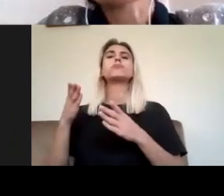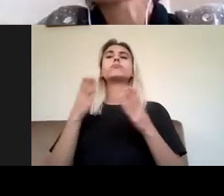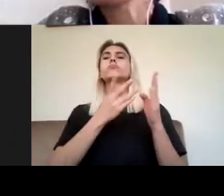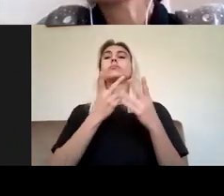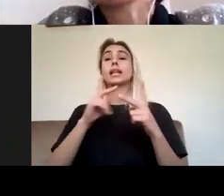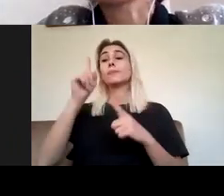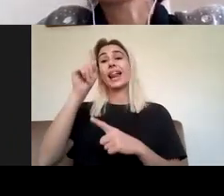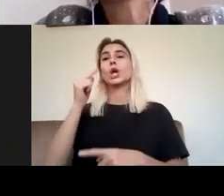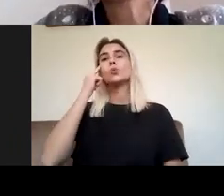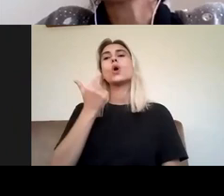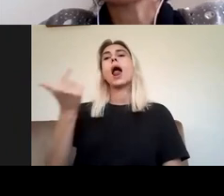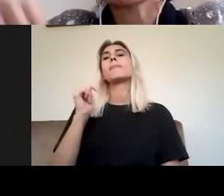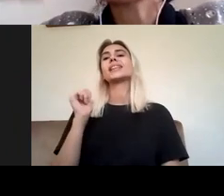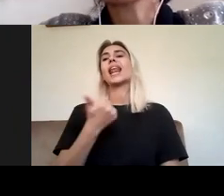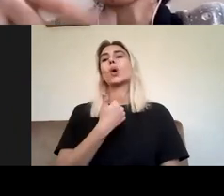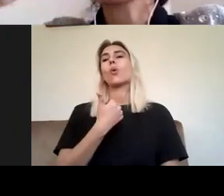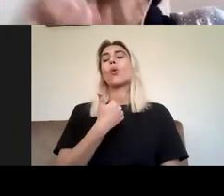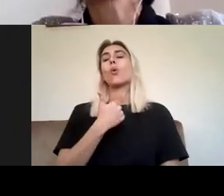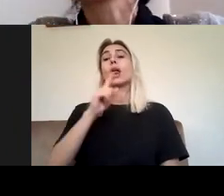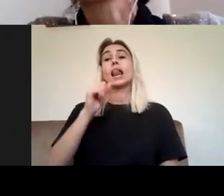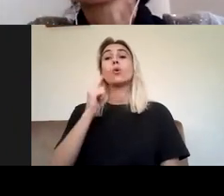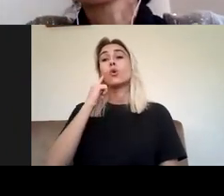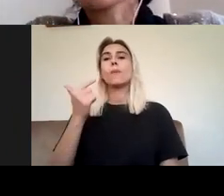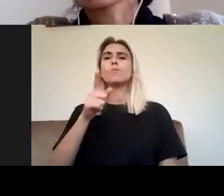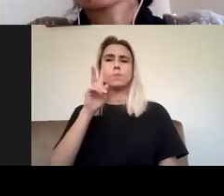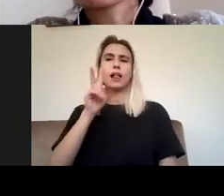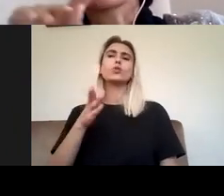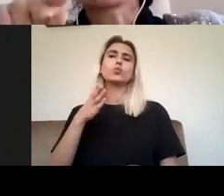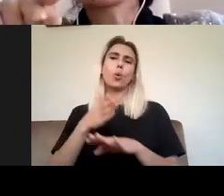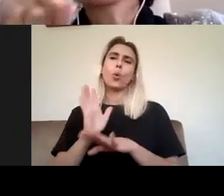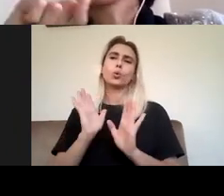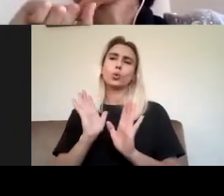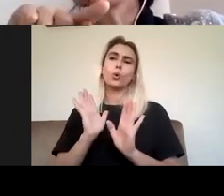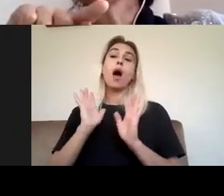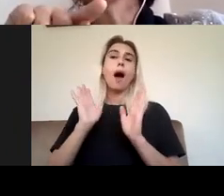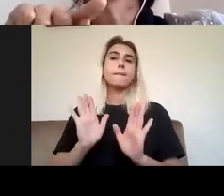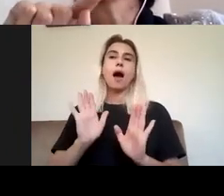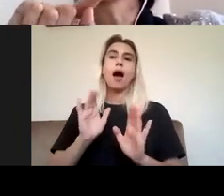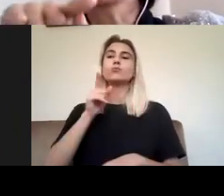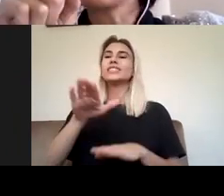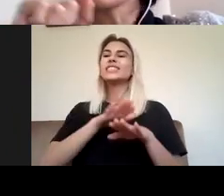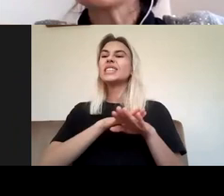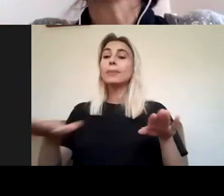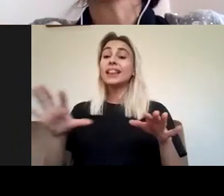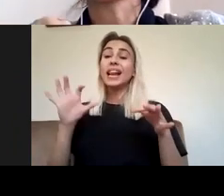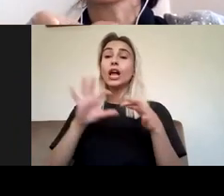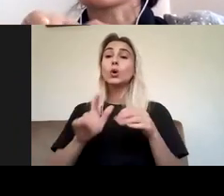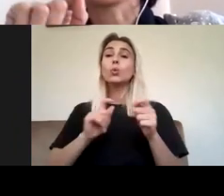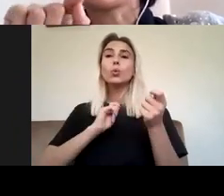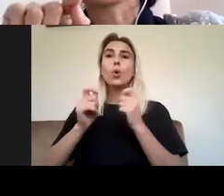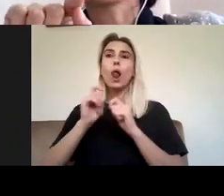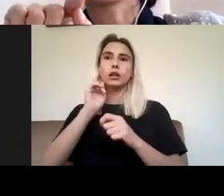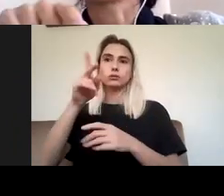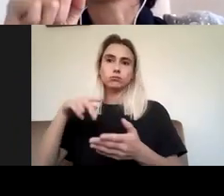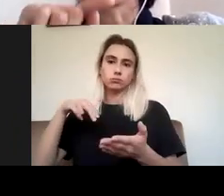önce uyarmanız gerekiyor. Çünkü zaten baktığınızda bu doğru. Ama zeminle ilgili kullanıcısı olduğunuz için